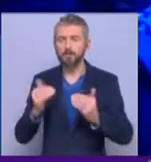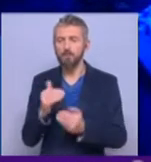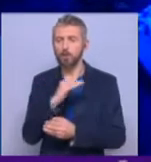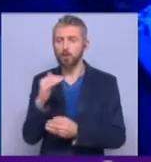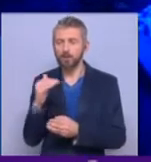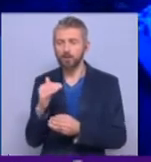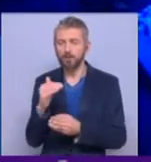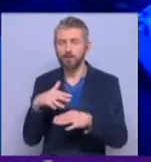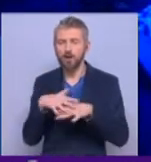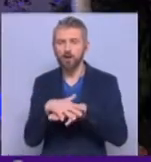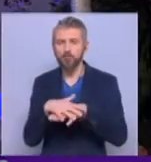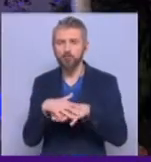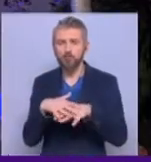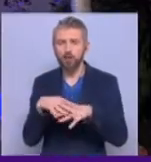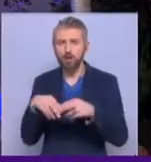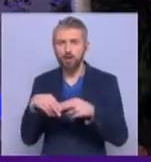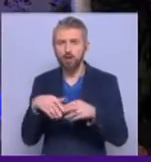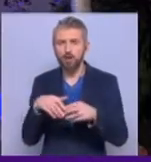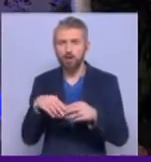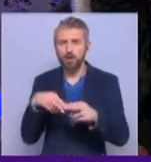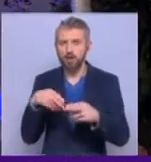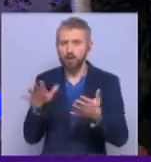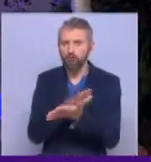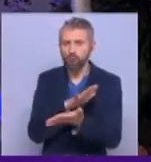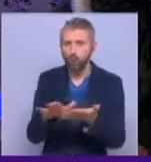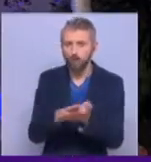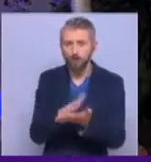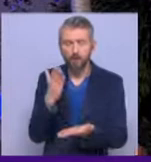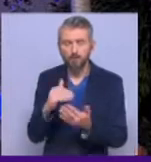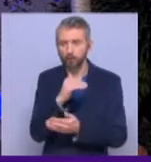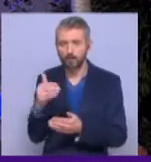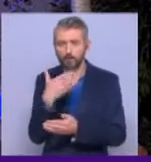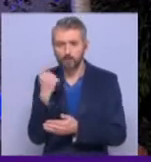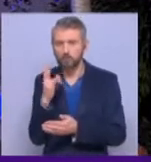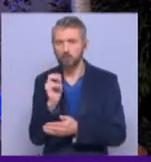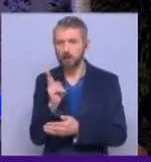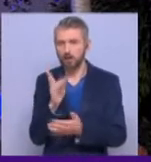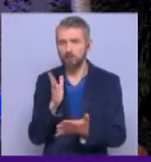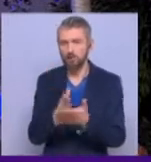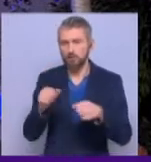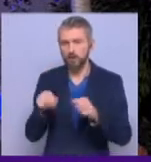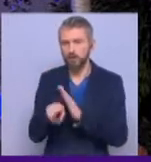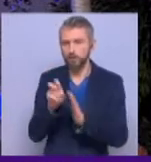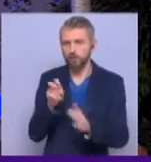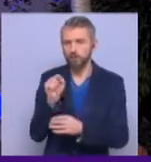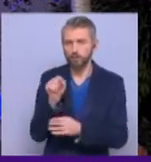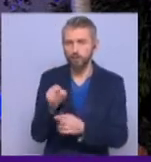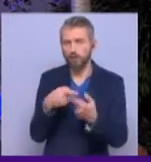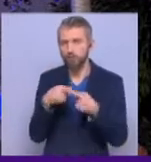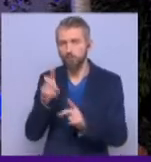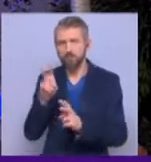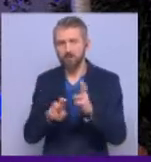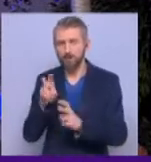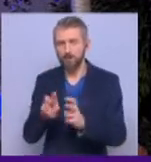уровень расчетов теплокоммунэнерго с НАК «Нафтогаз Украины». Если не выдержан этот уровень, значит, НАК имеет право отключить то или иное